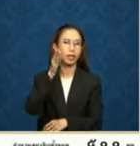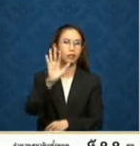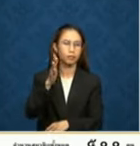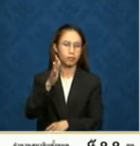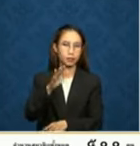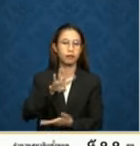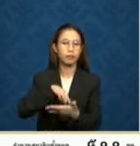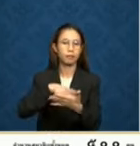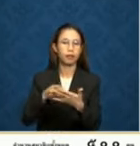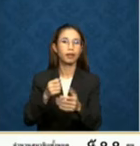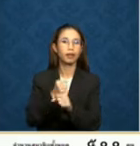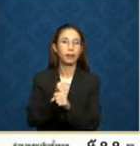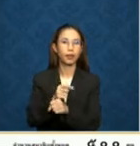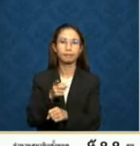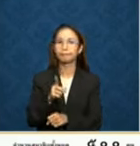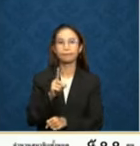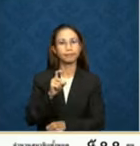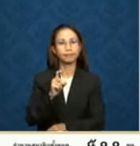ทำได้เลย